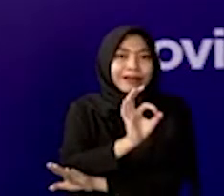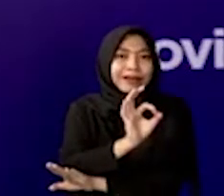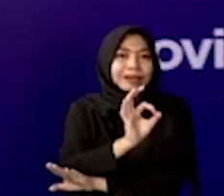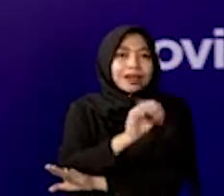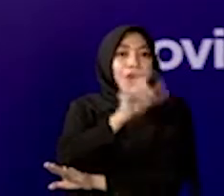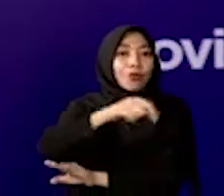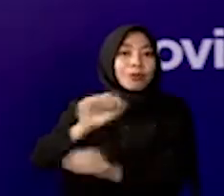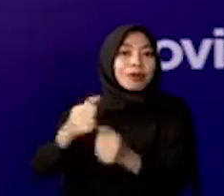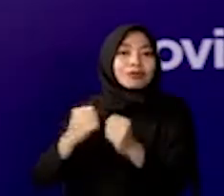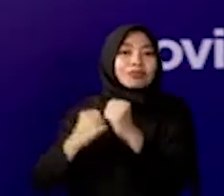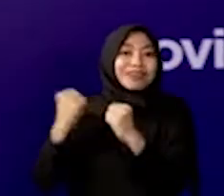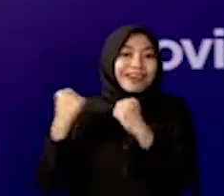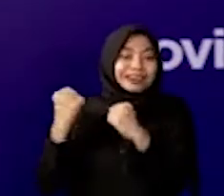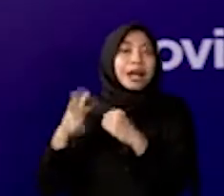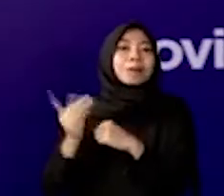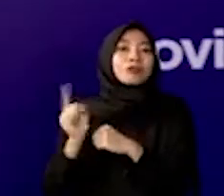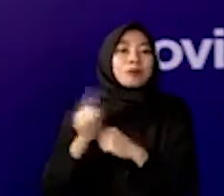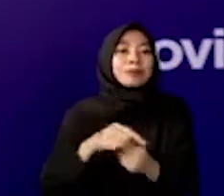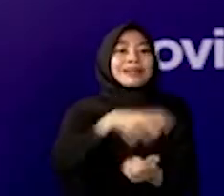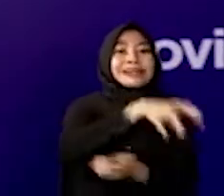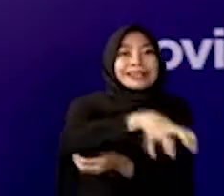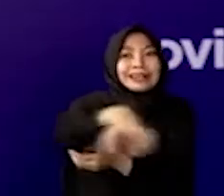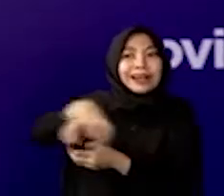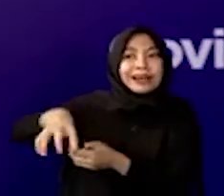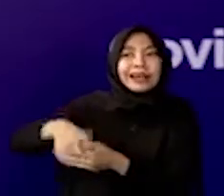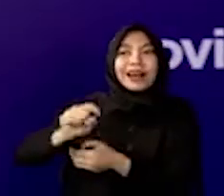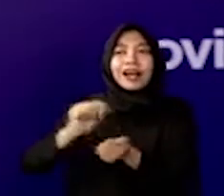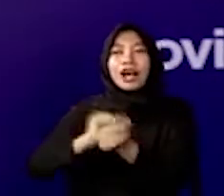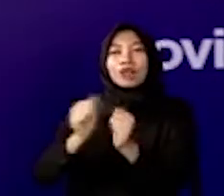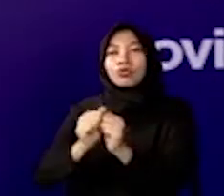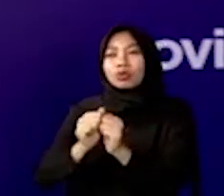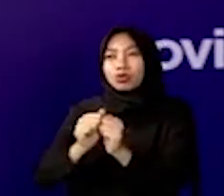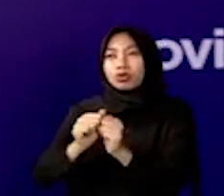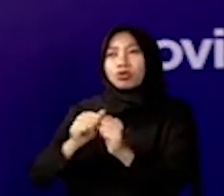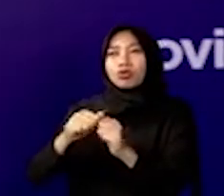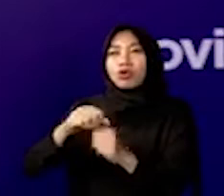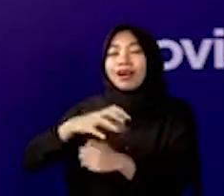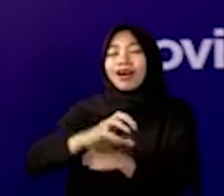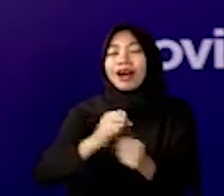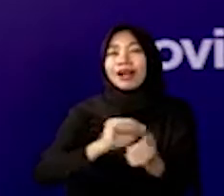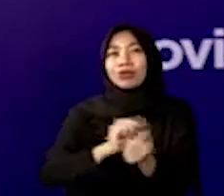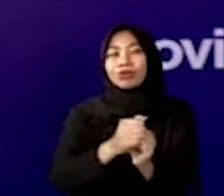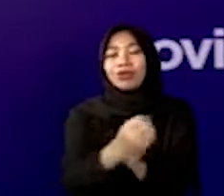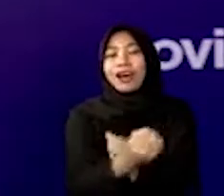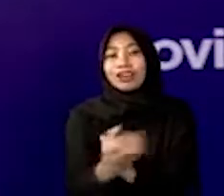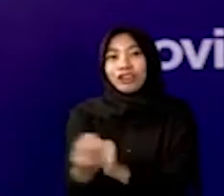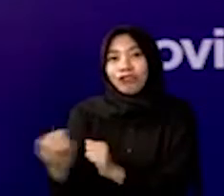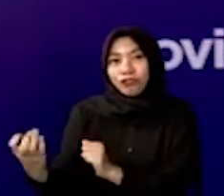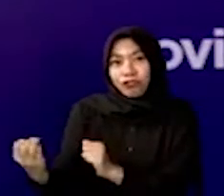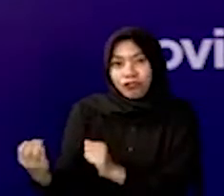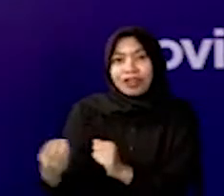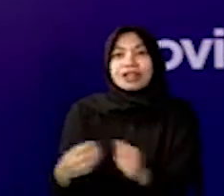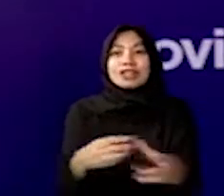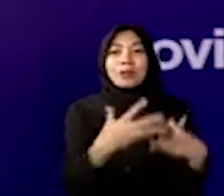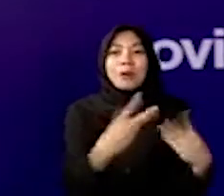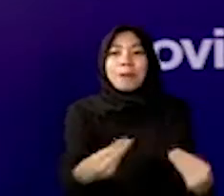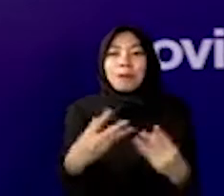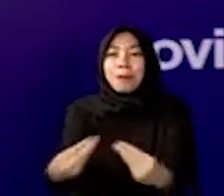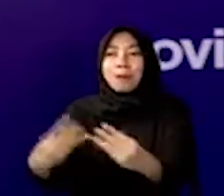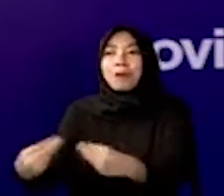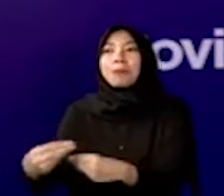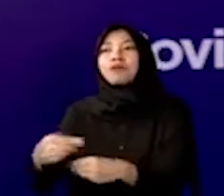menurunnya kasus aktif di beberapa provinsi sehingga recovery rate-nya naik dari segi case fatality